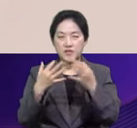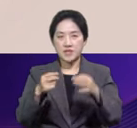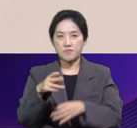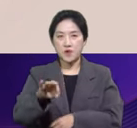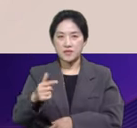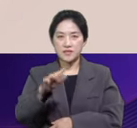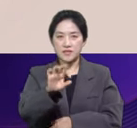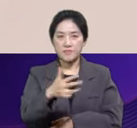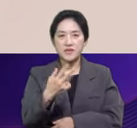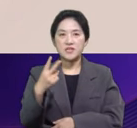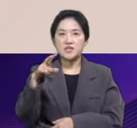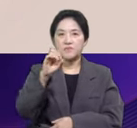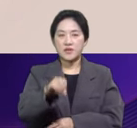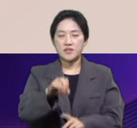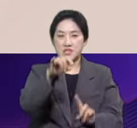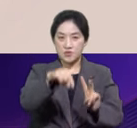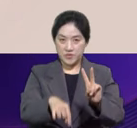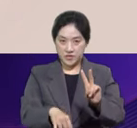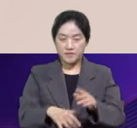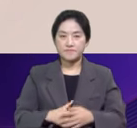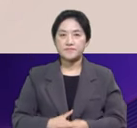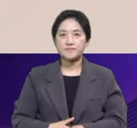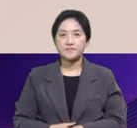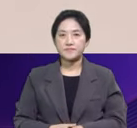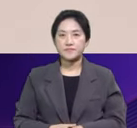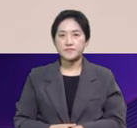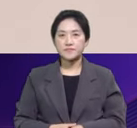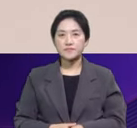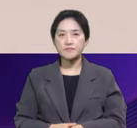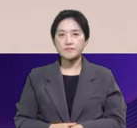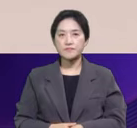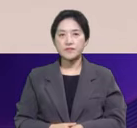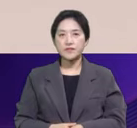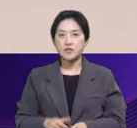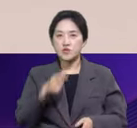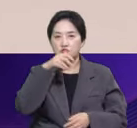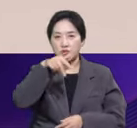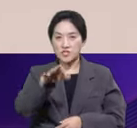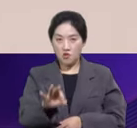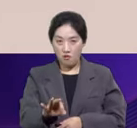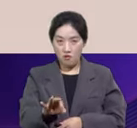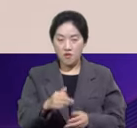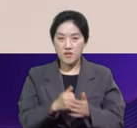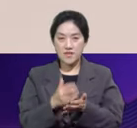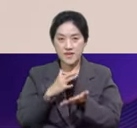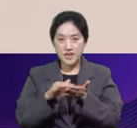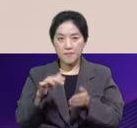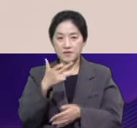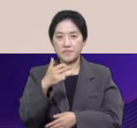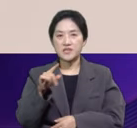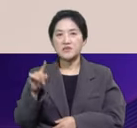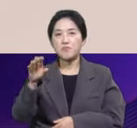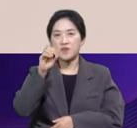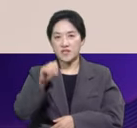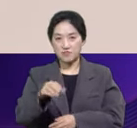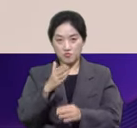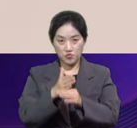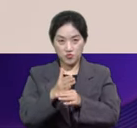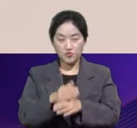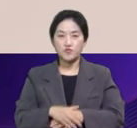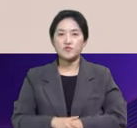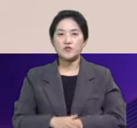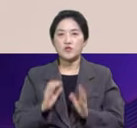후보는 48.2%로 현재 2위입니다. 경기 수원정입니다. 개표 18.1%